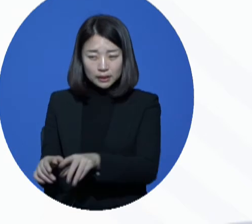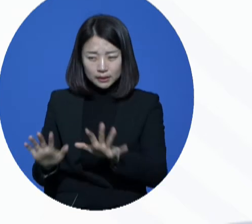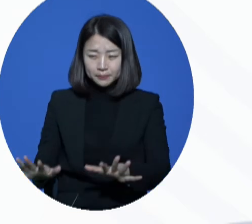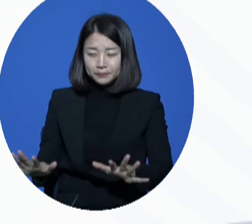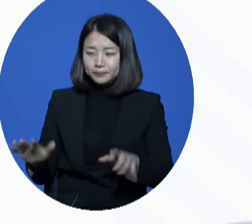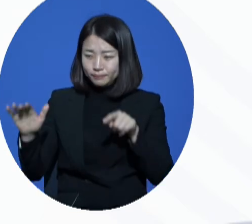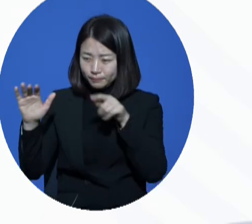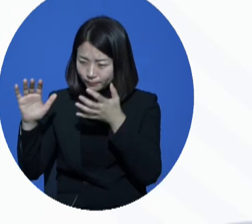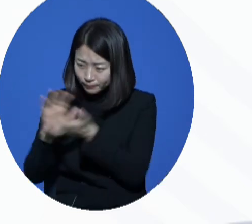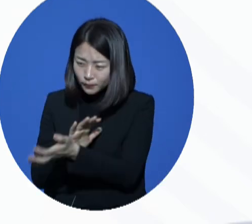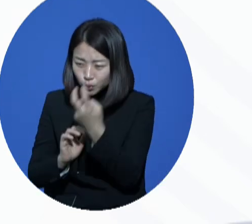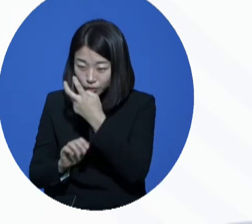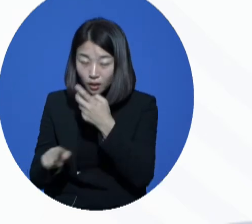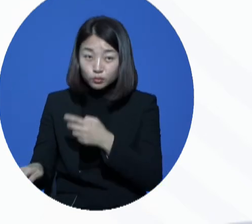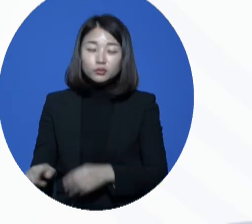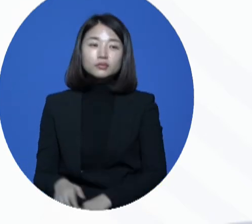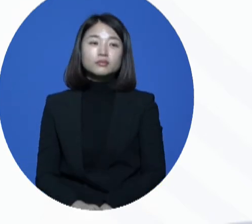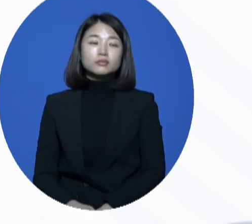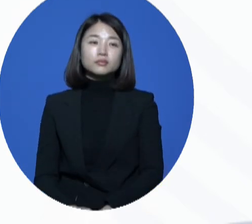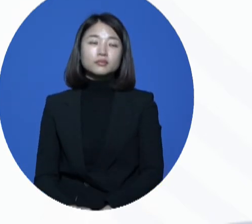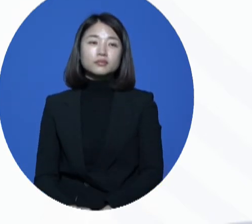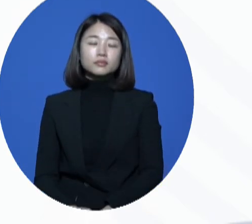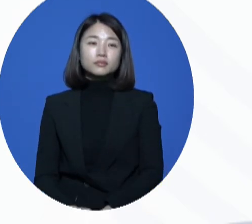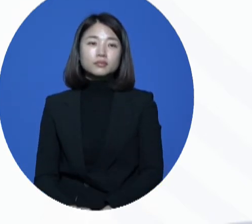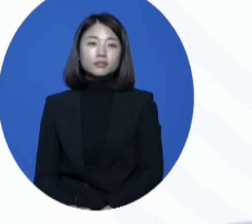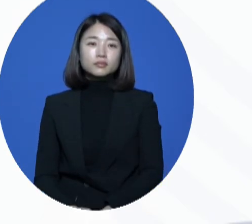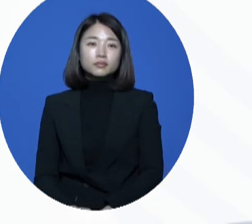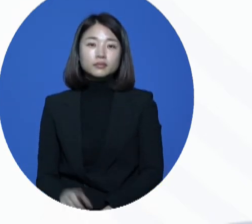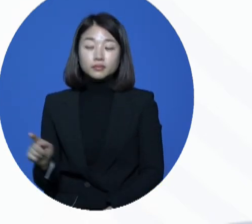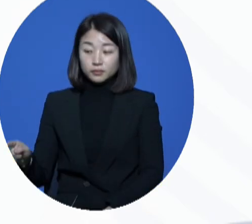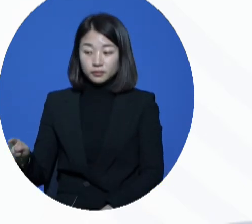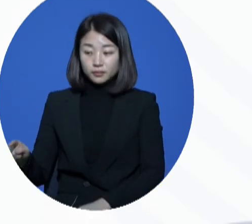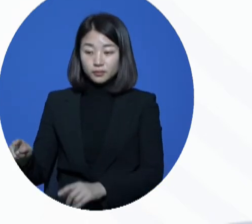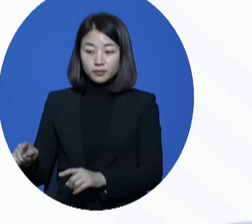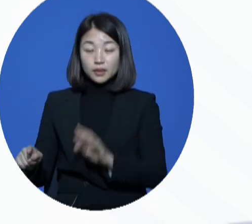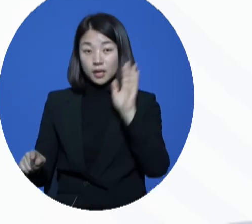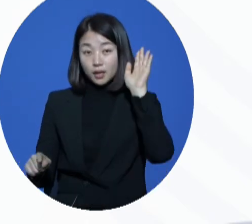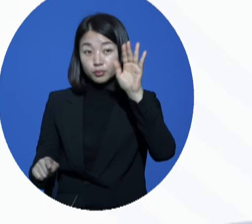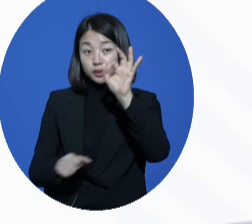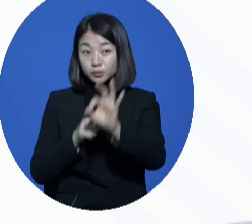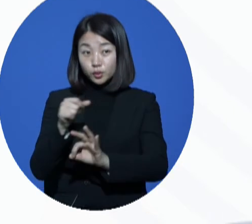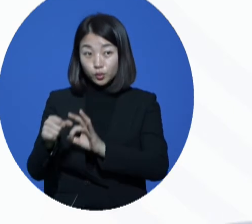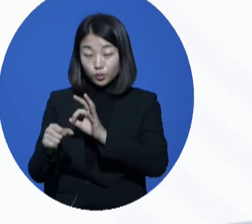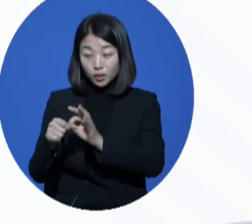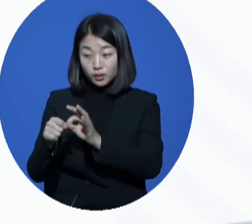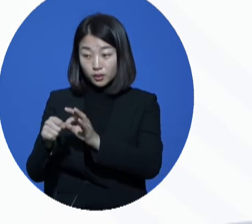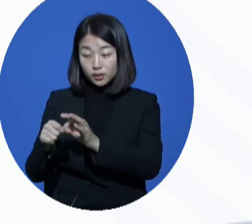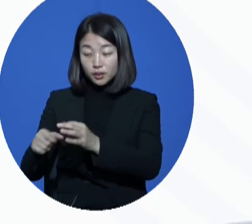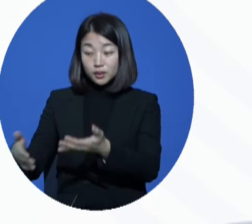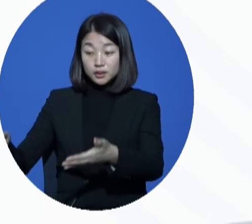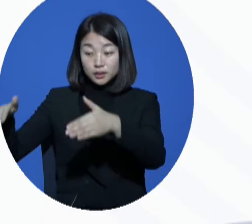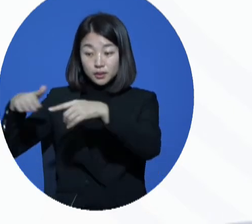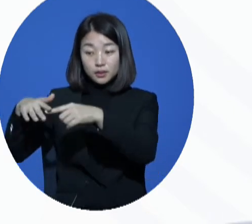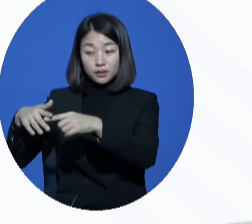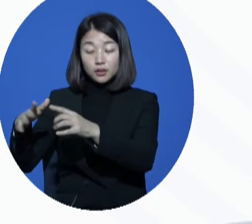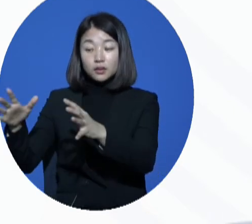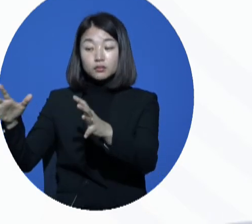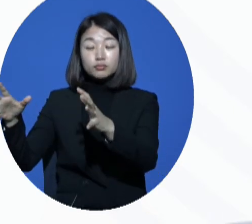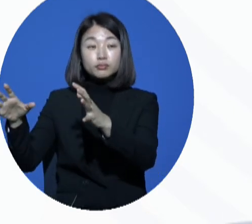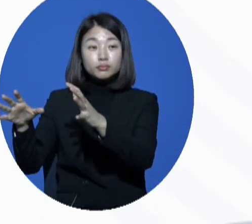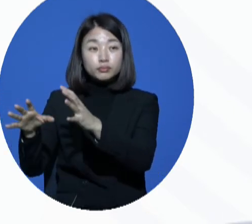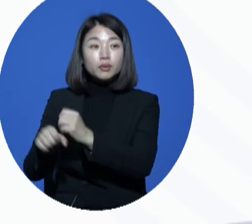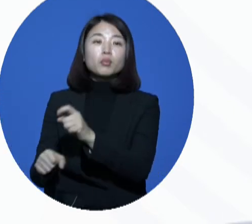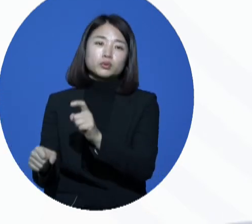조사하고 탈시설을 지원할 수 있게 돼 있고요. 10년 안에 단계적으로 시설을 축소시키면서 폐쇄하는 그 과정에서 또